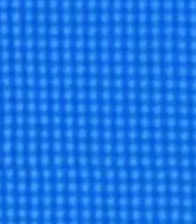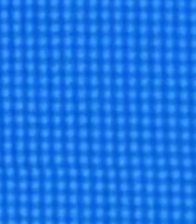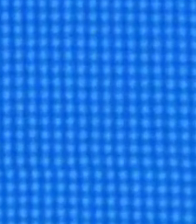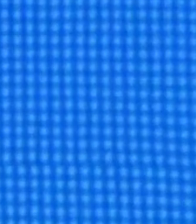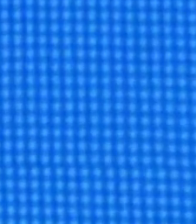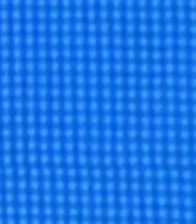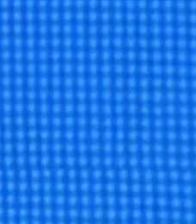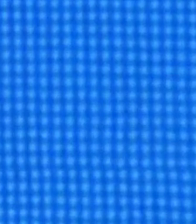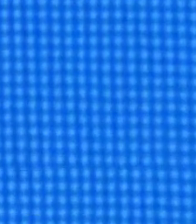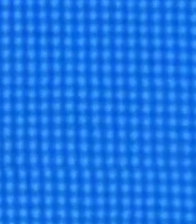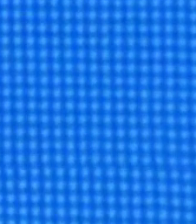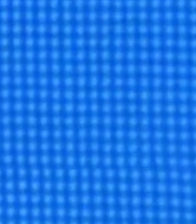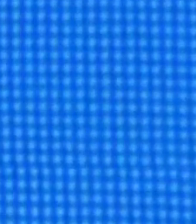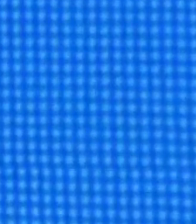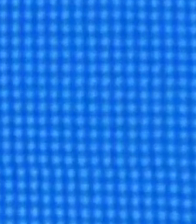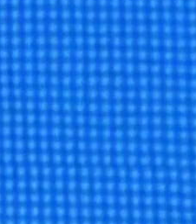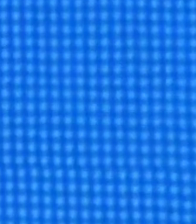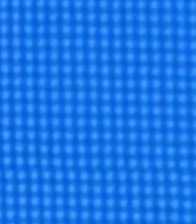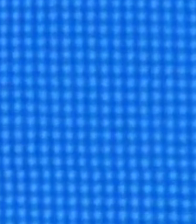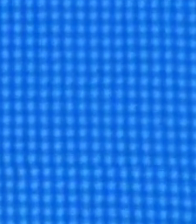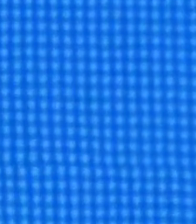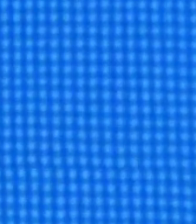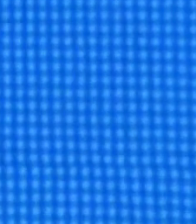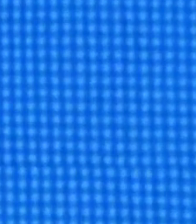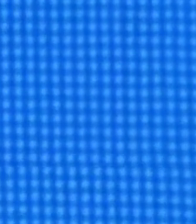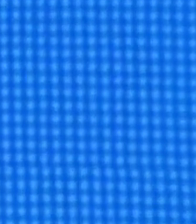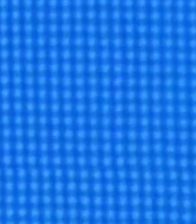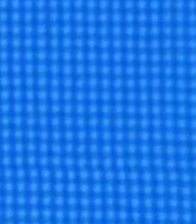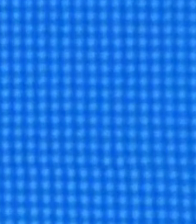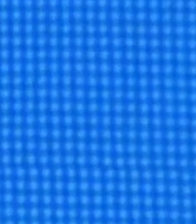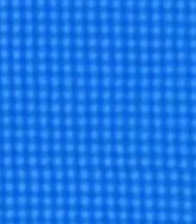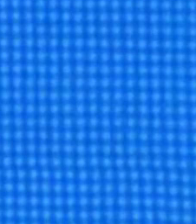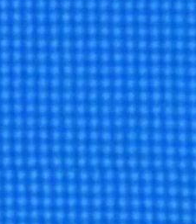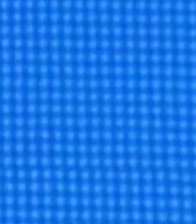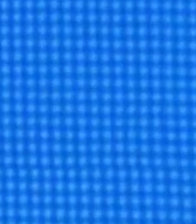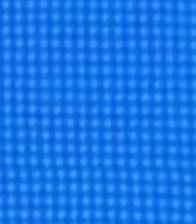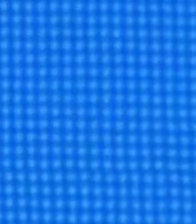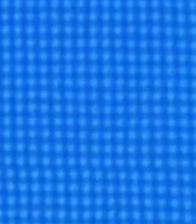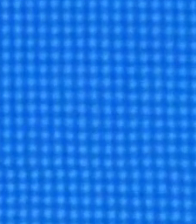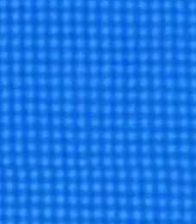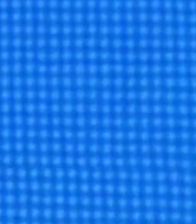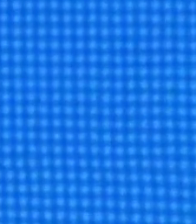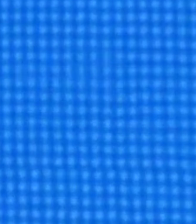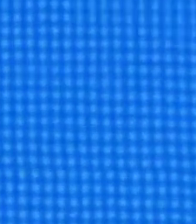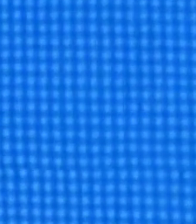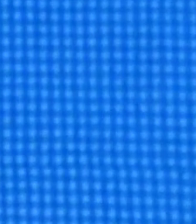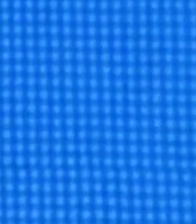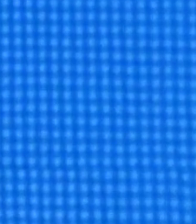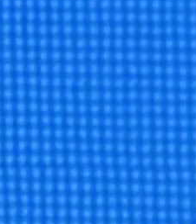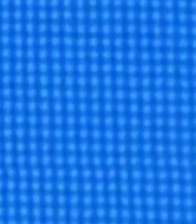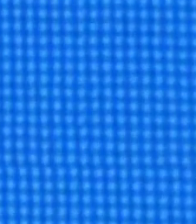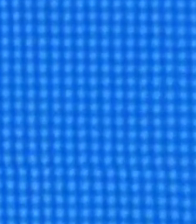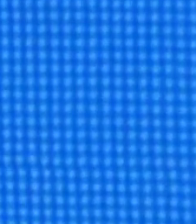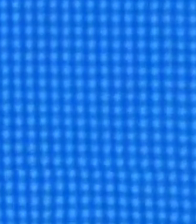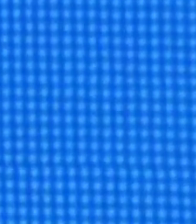tapi mungkin lokasinya belum tepat, lah itu yang harusnya diselesaikan. Saat urusan kayak gitu sampai presiden.